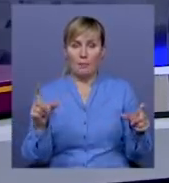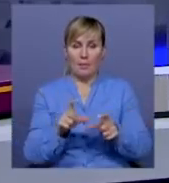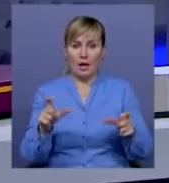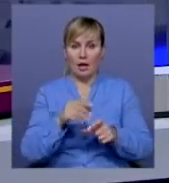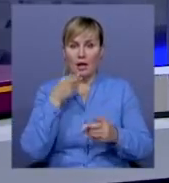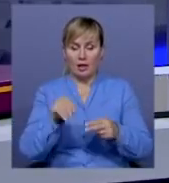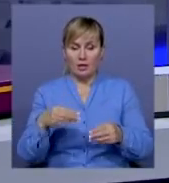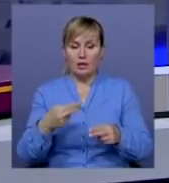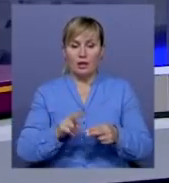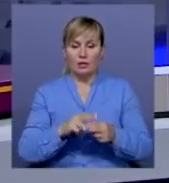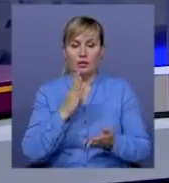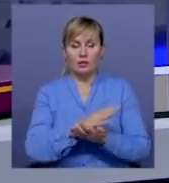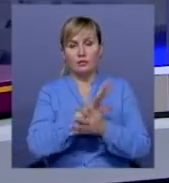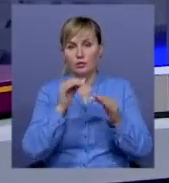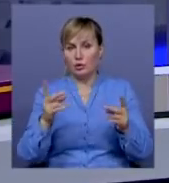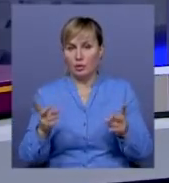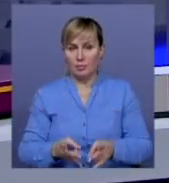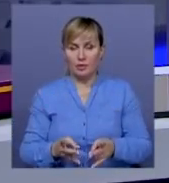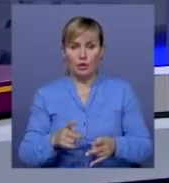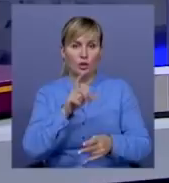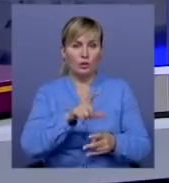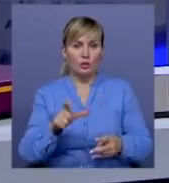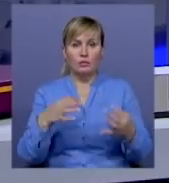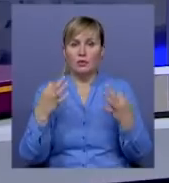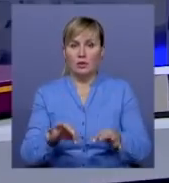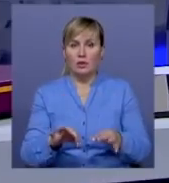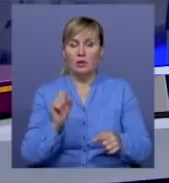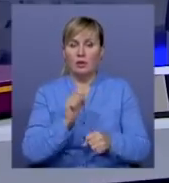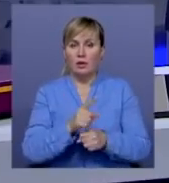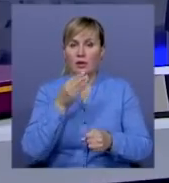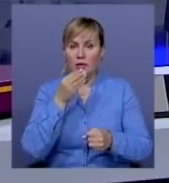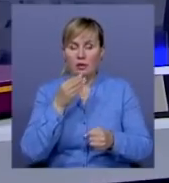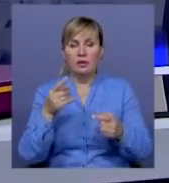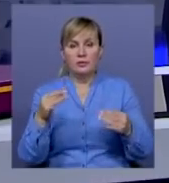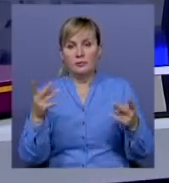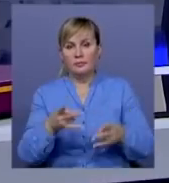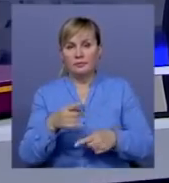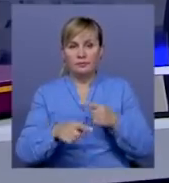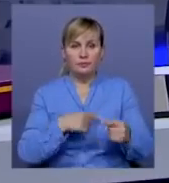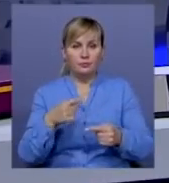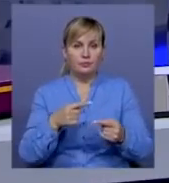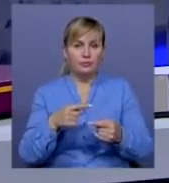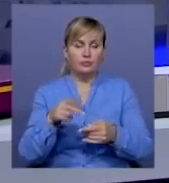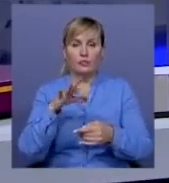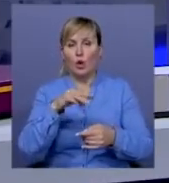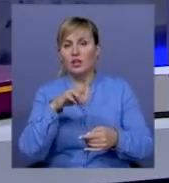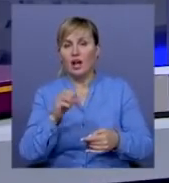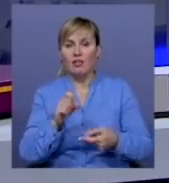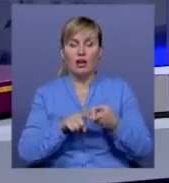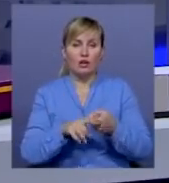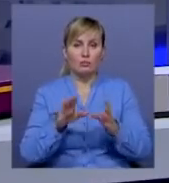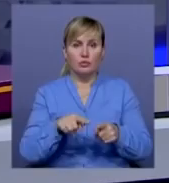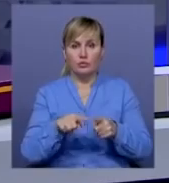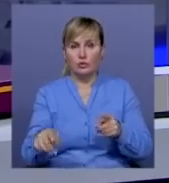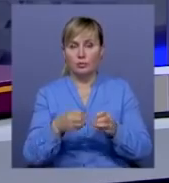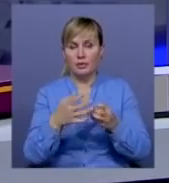магазин, в котором есть все необходимое. Людям разрешено заказывать еду или необходимые вещи через сервисы доставки. Карантин будет действовать в